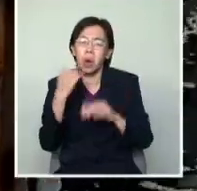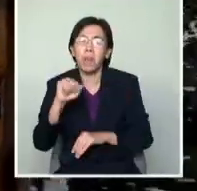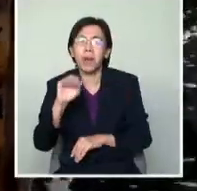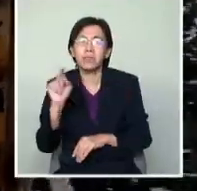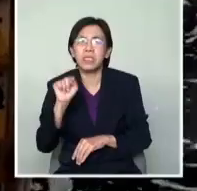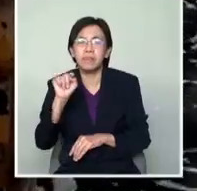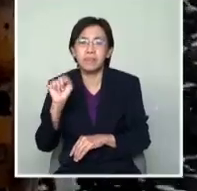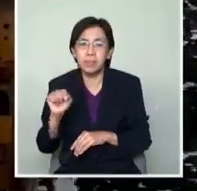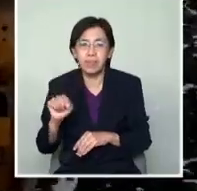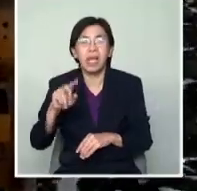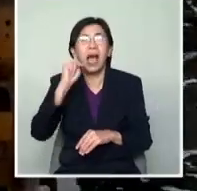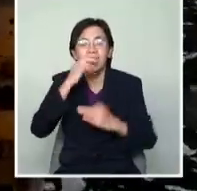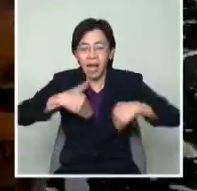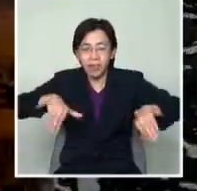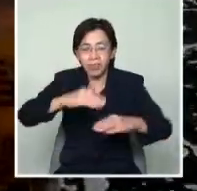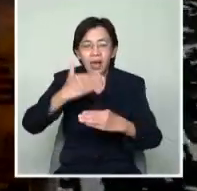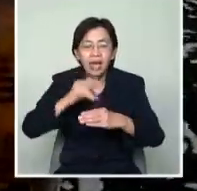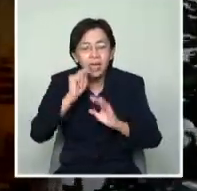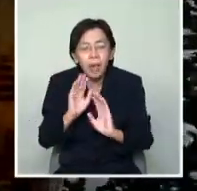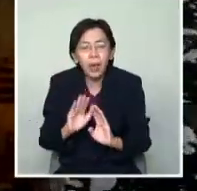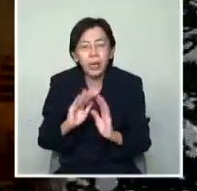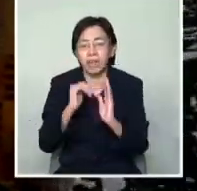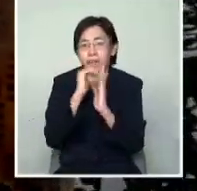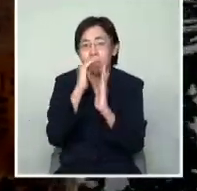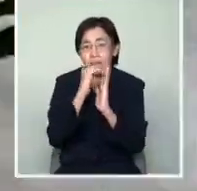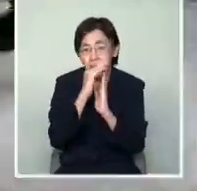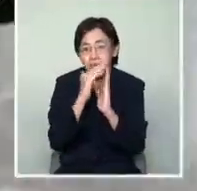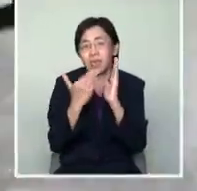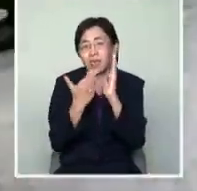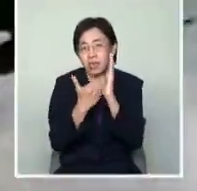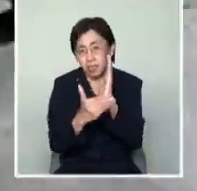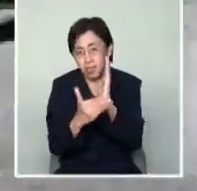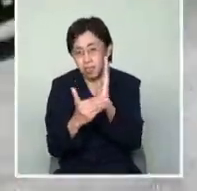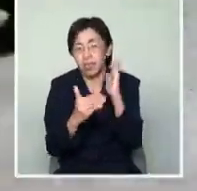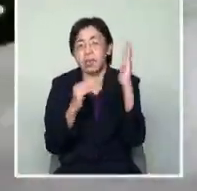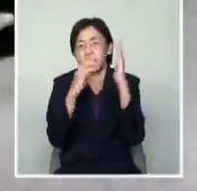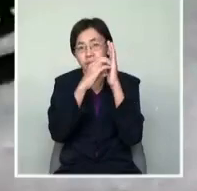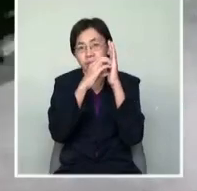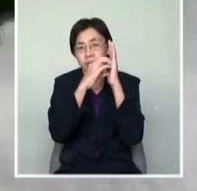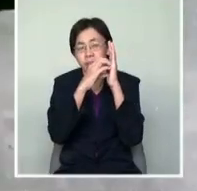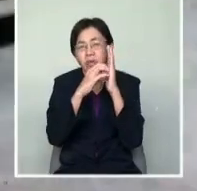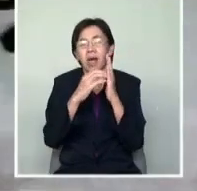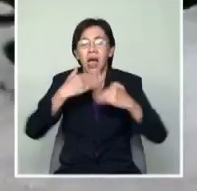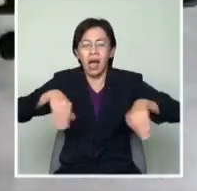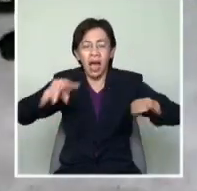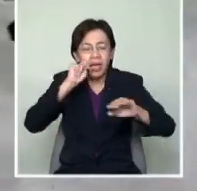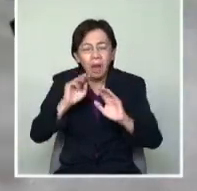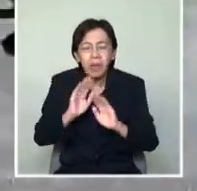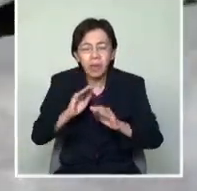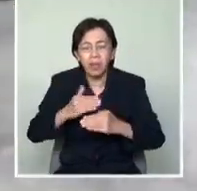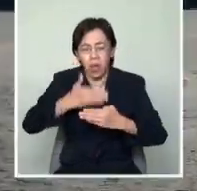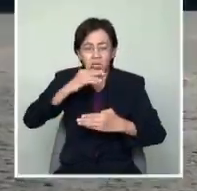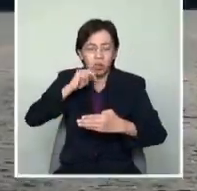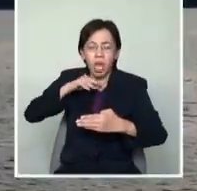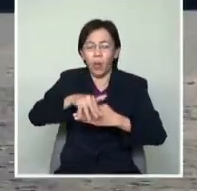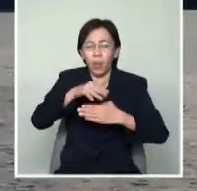ขณะที่ปริมาณน้ำในเขื่อนหลักบางเขื่อนในพื้นที่ภาคเหนือภาคตะวันออกเฉียงเหนือและภาคกลางยังมีปริมาณน้ำไหลเข้าเขื่อนไม่ม